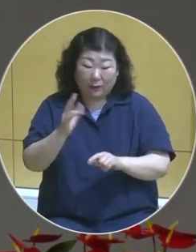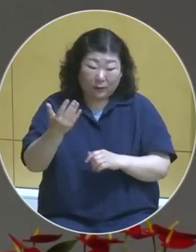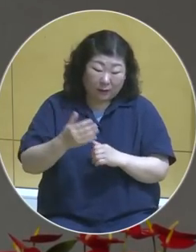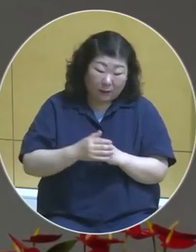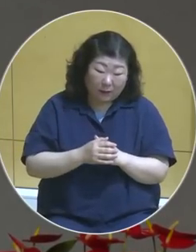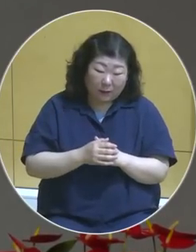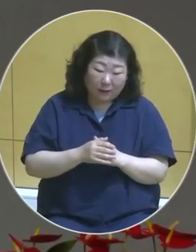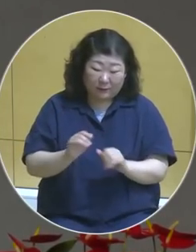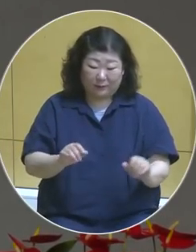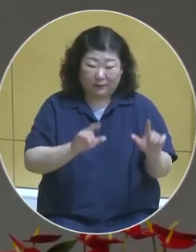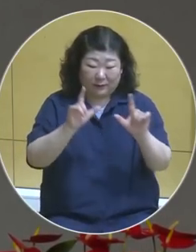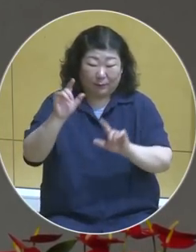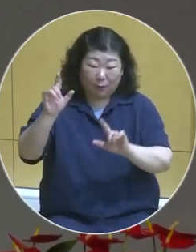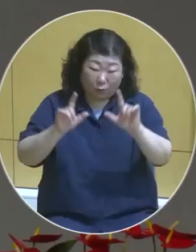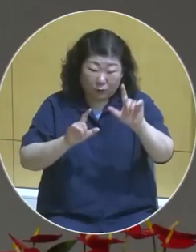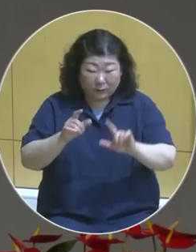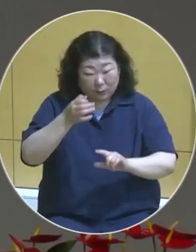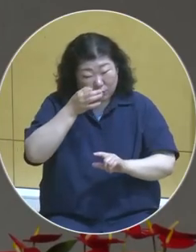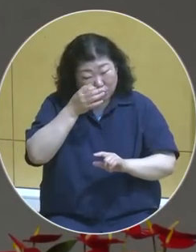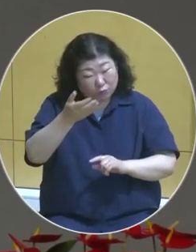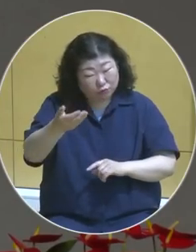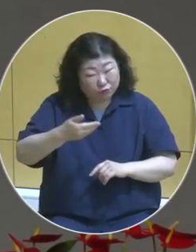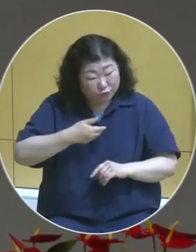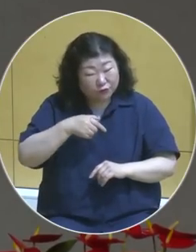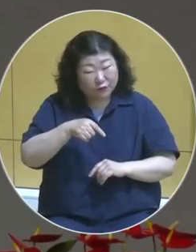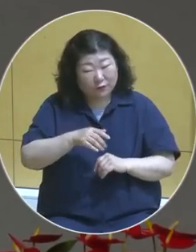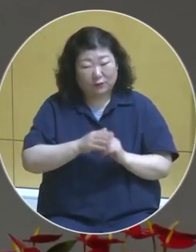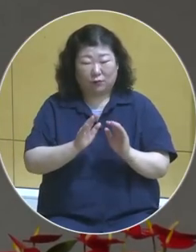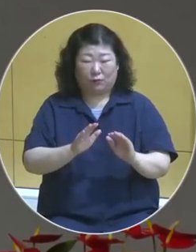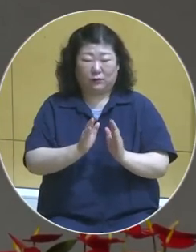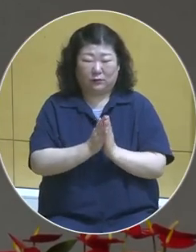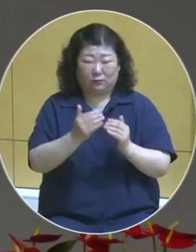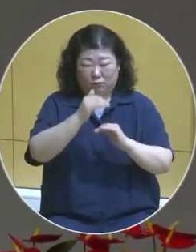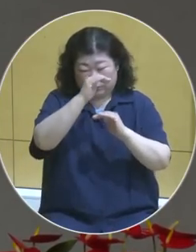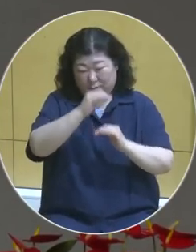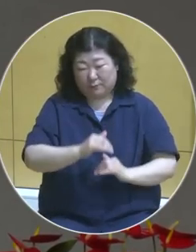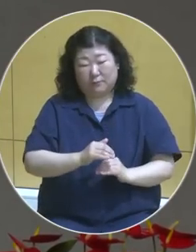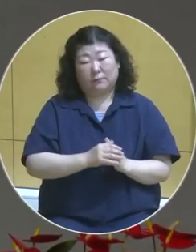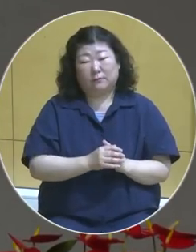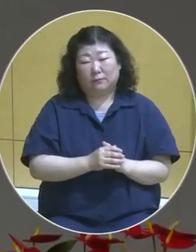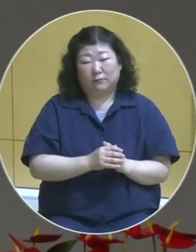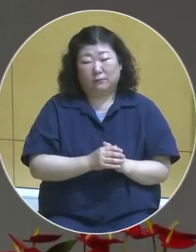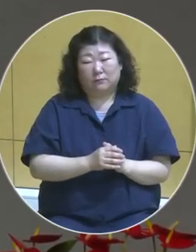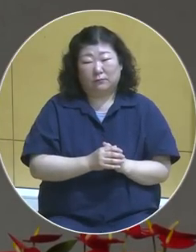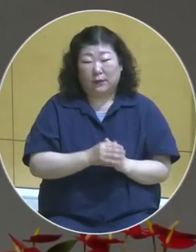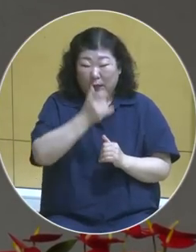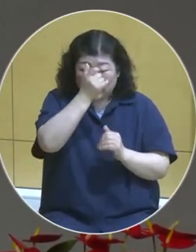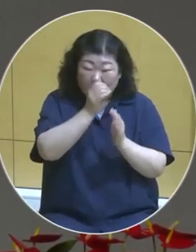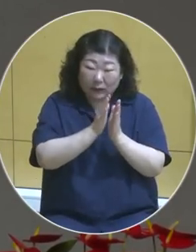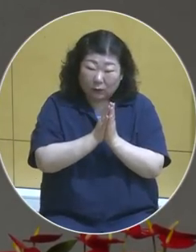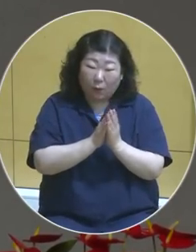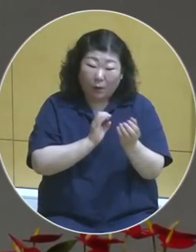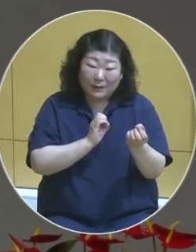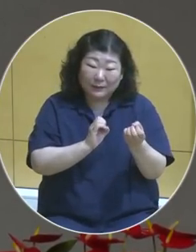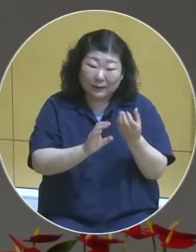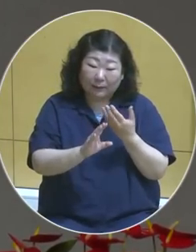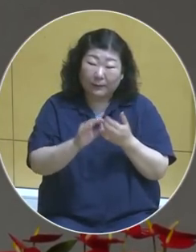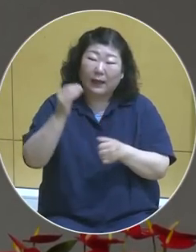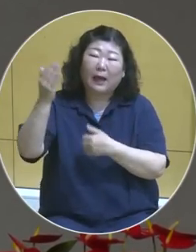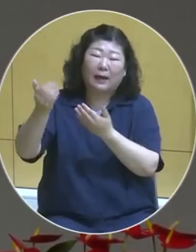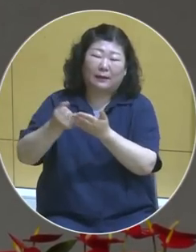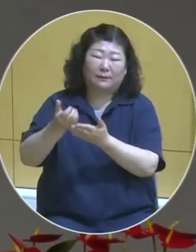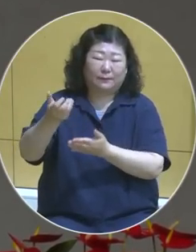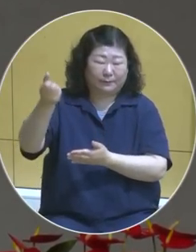삶의 모습들을 우리에게 보여주는 본문이 바로 오늘의 내용입니다. 기도응답은 전적으로 하나님의